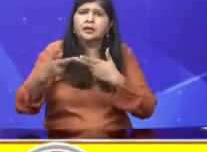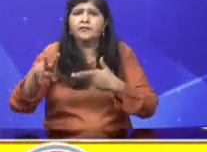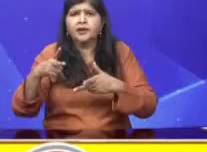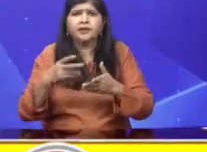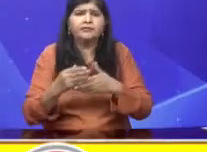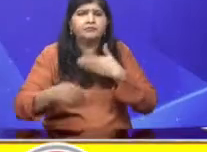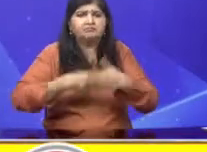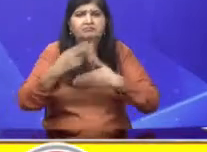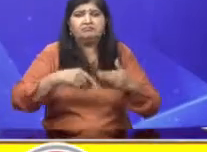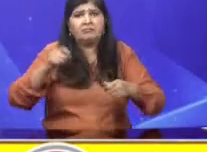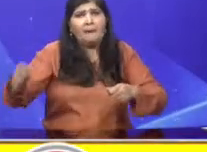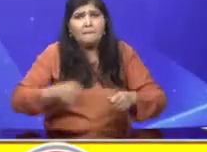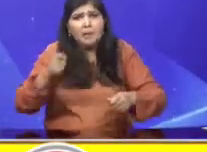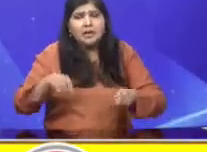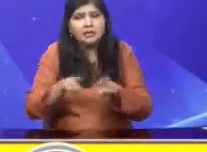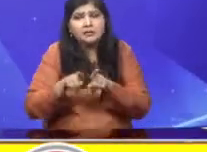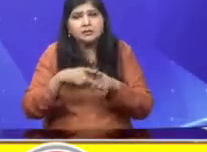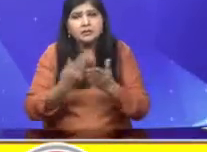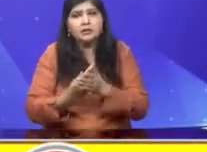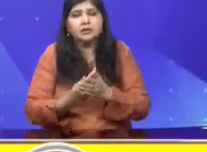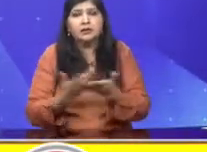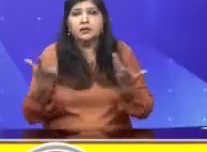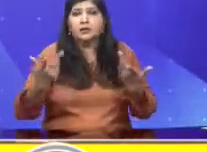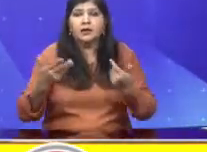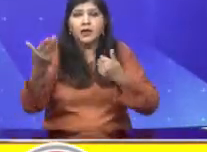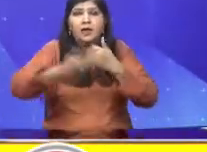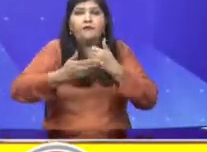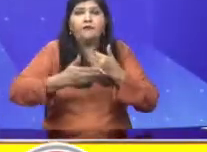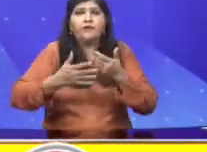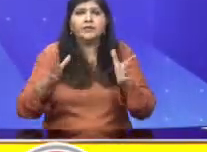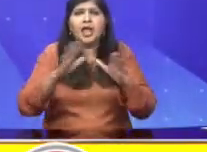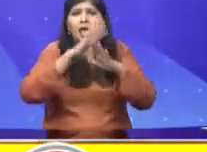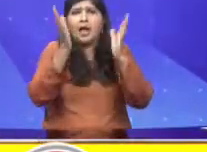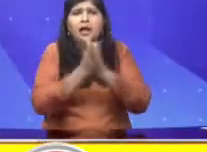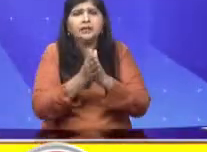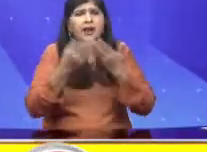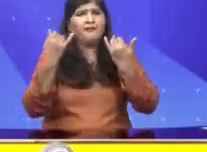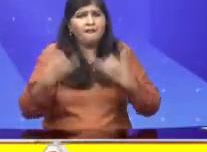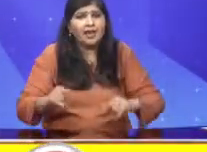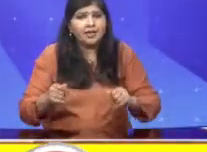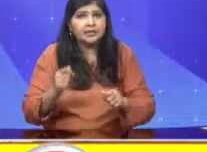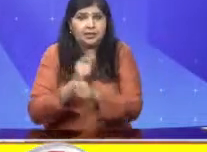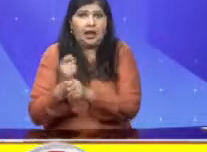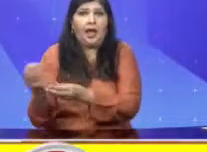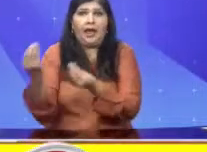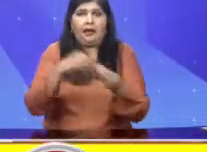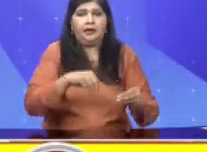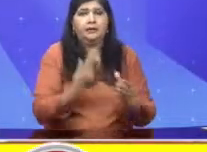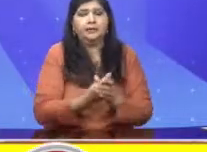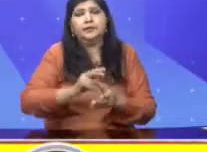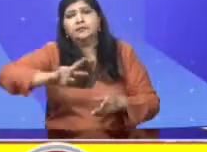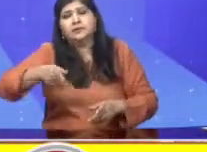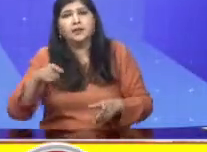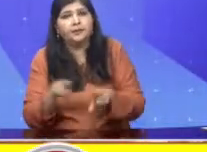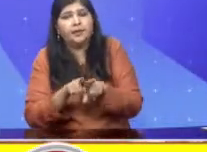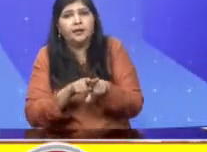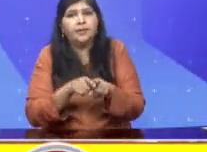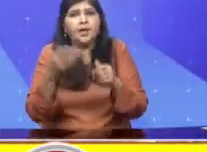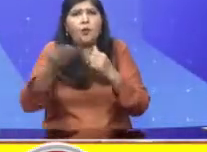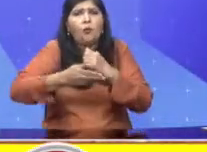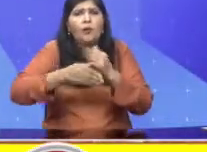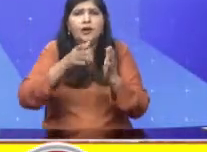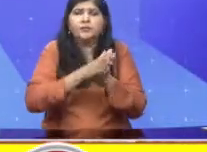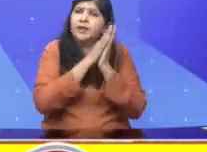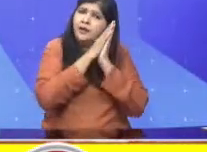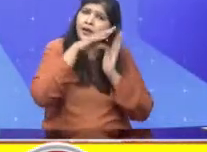ही चीजे बनाई जाती है। इससे एक तो फसल के कच्रे का इस्तेमाल शुरू हो गया। वही दूसरी तरफ गाउं में रहने